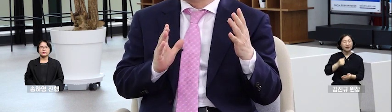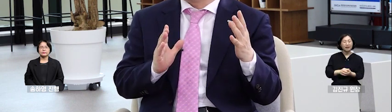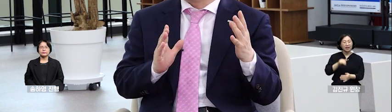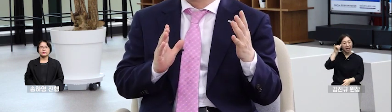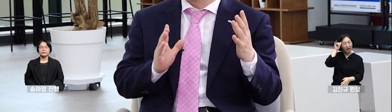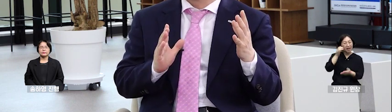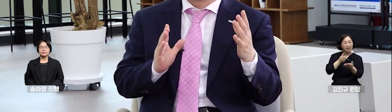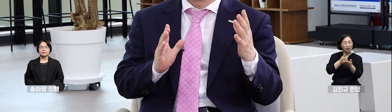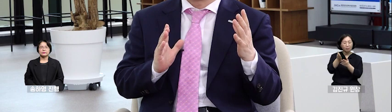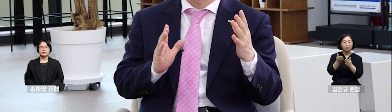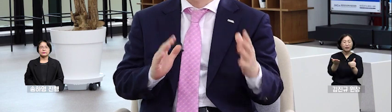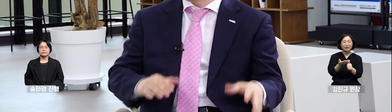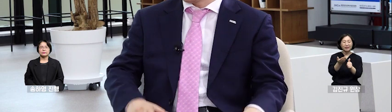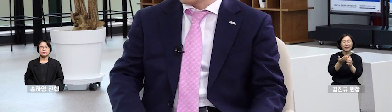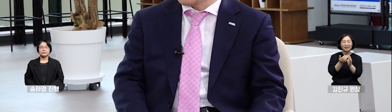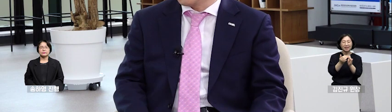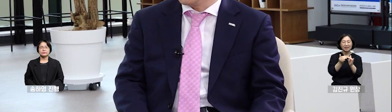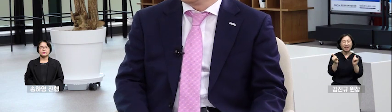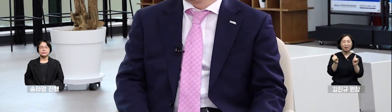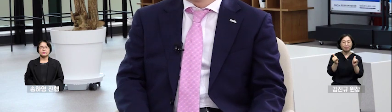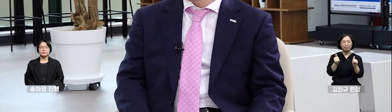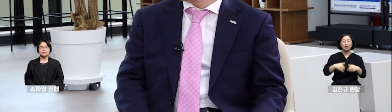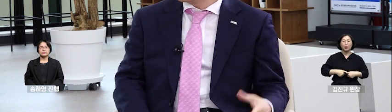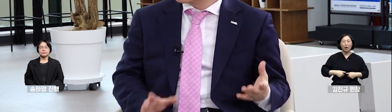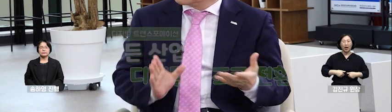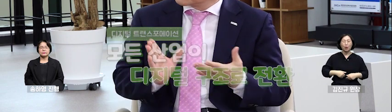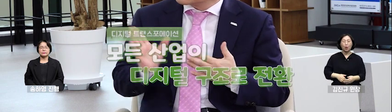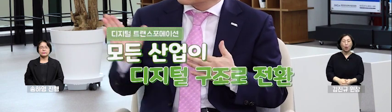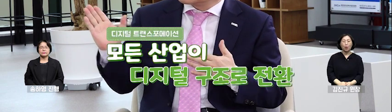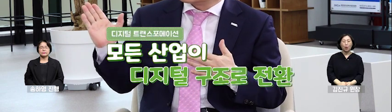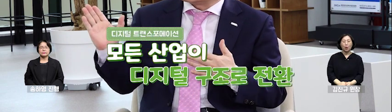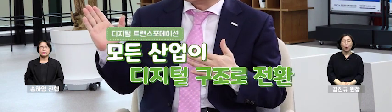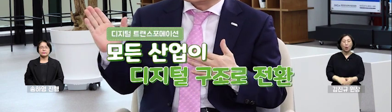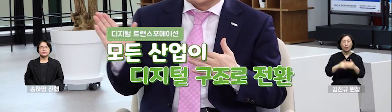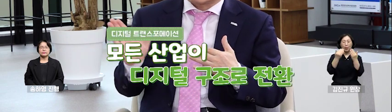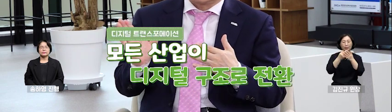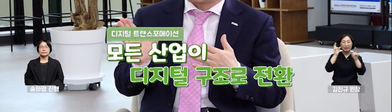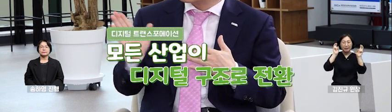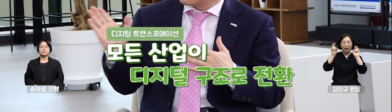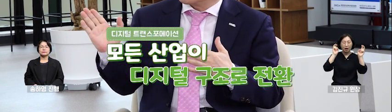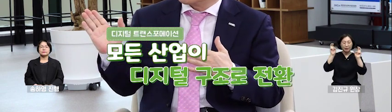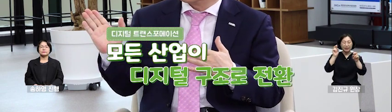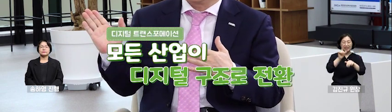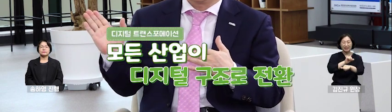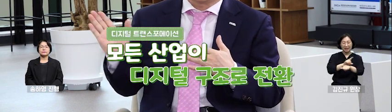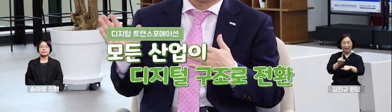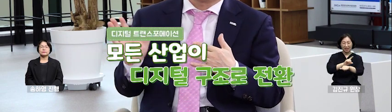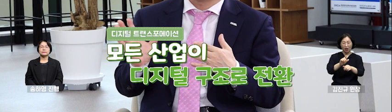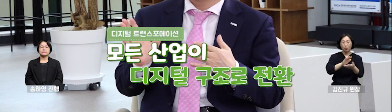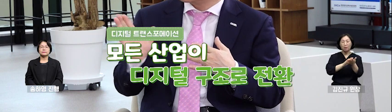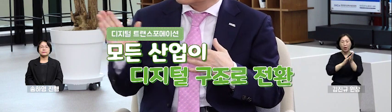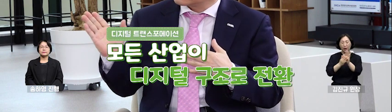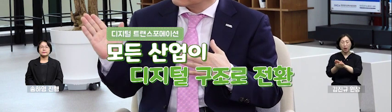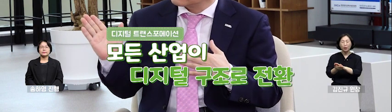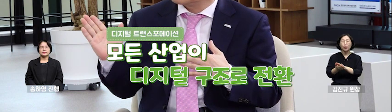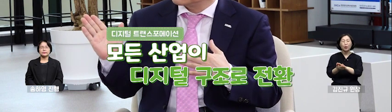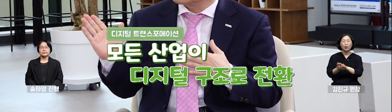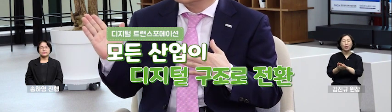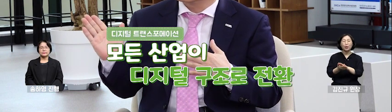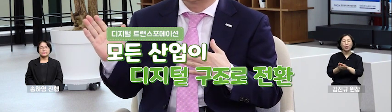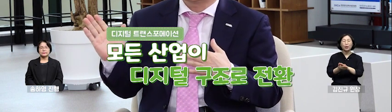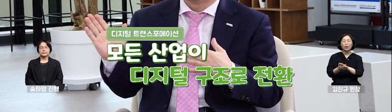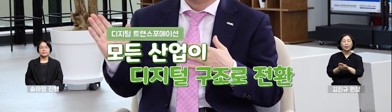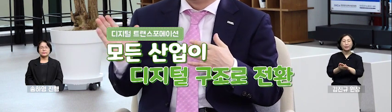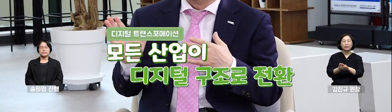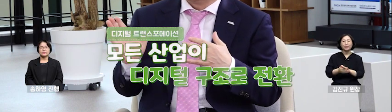부분들이 많이 좀 전체 부족한 상태고 최근에 지금 모든 산업들이 디지털 화 되고 이제 뭐 디지털 트랜스포메이션 이다 그런말도